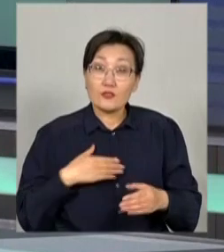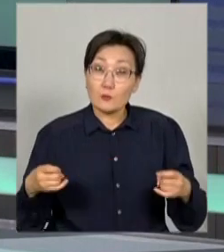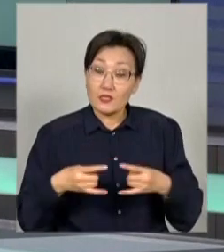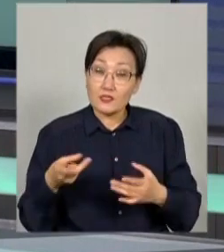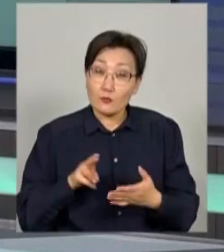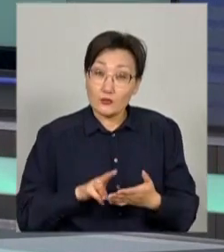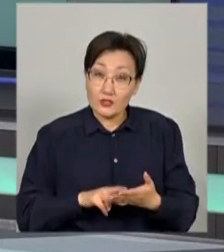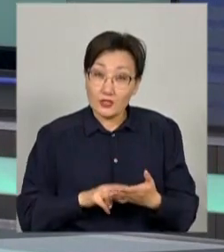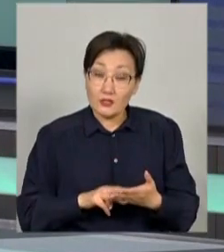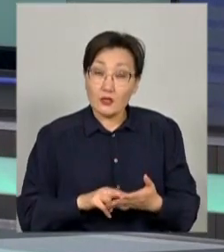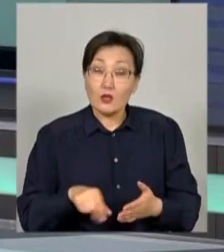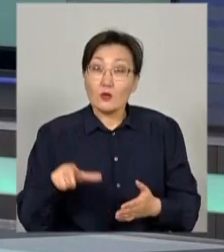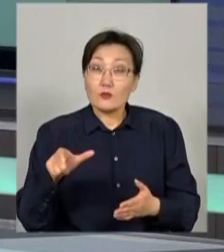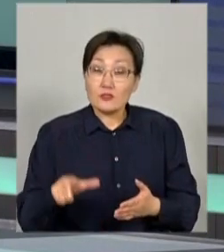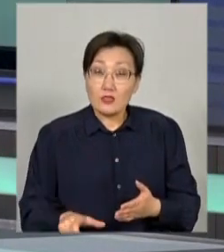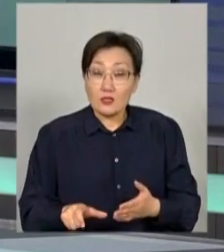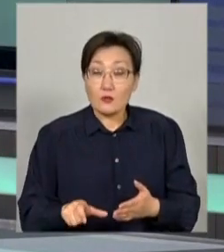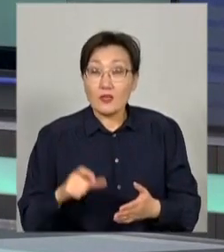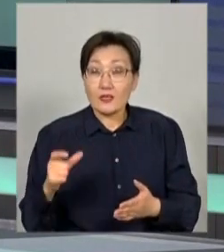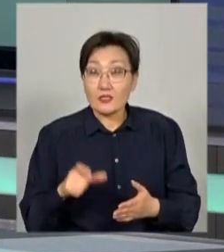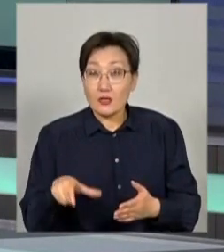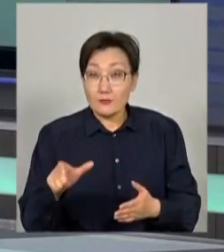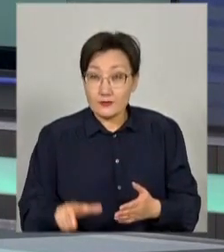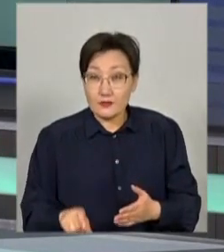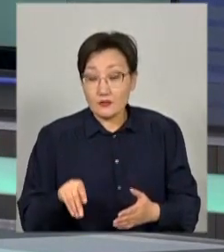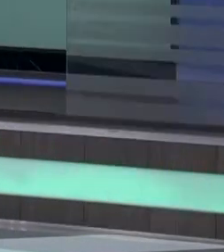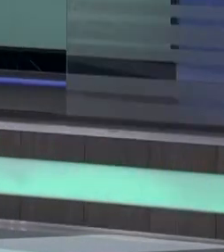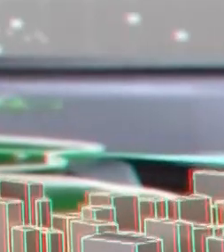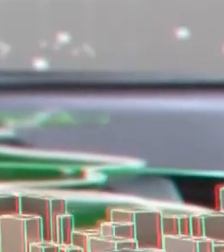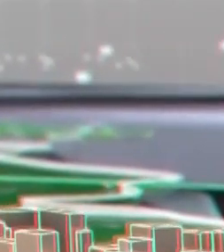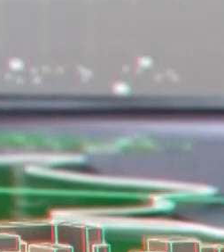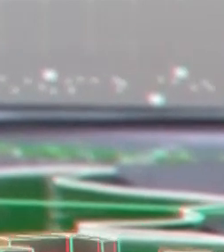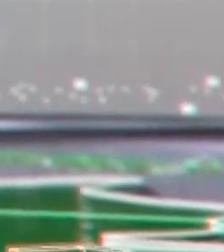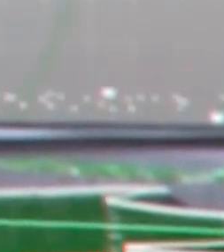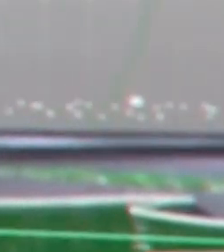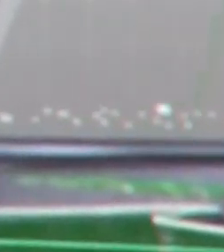тікелей байланысқа шыққан экономист Мақсат Халық болатын.